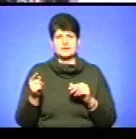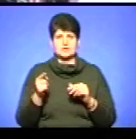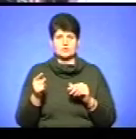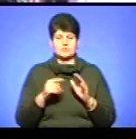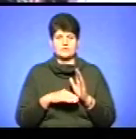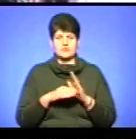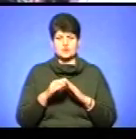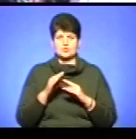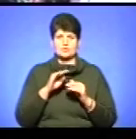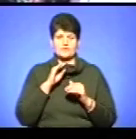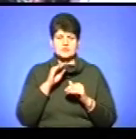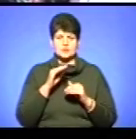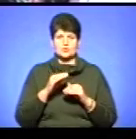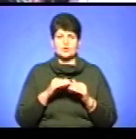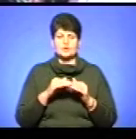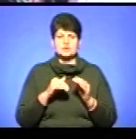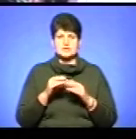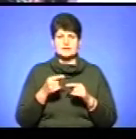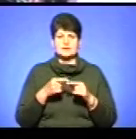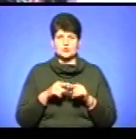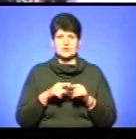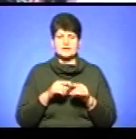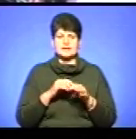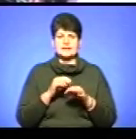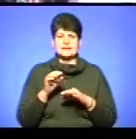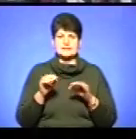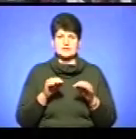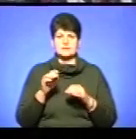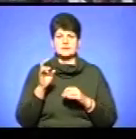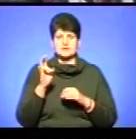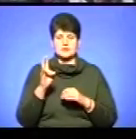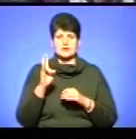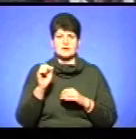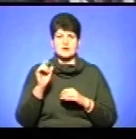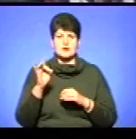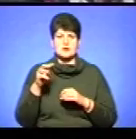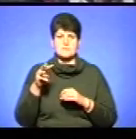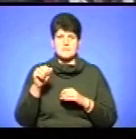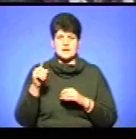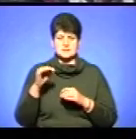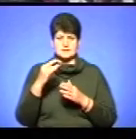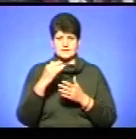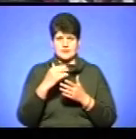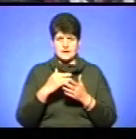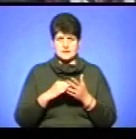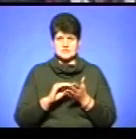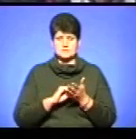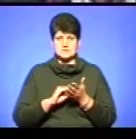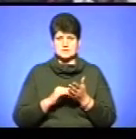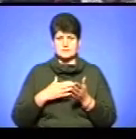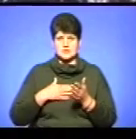Тернопільського вищого професійного училища технології та дизайну Надія Кармазин. Текст артбуку писав наш